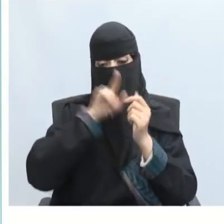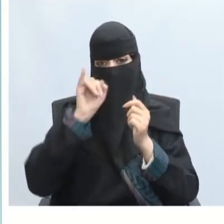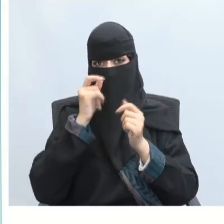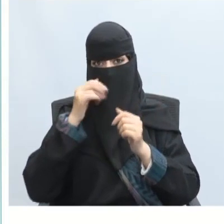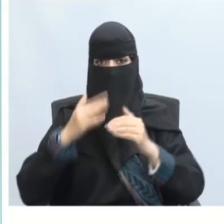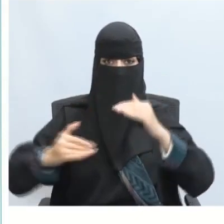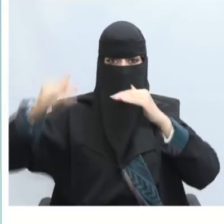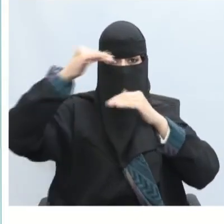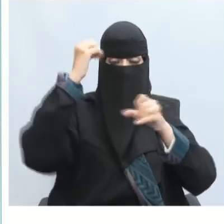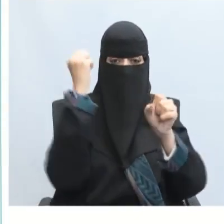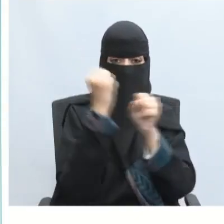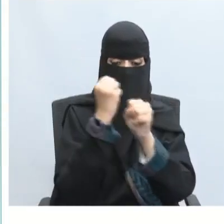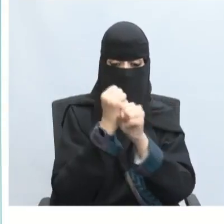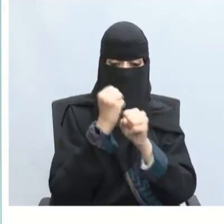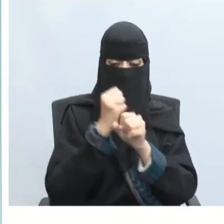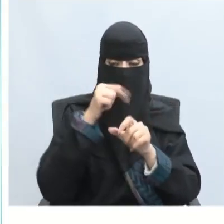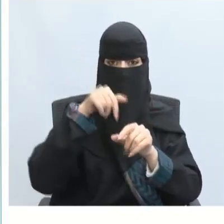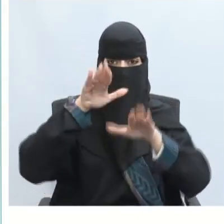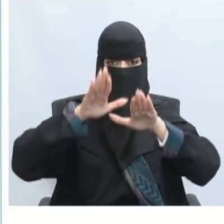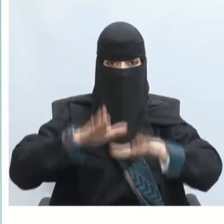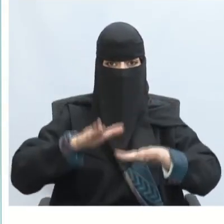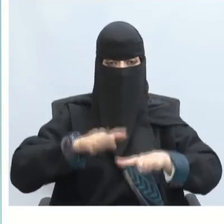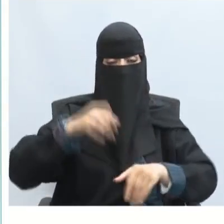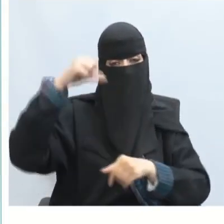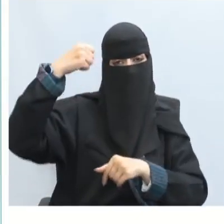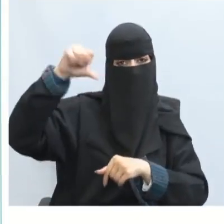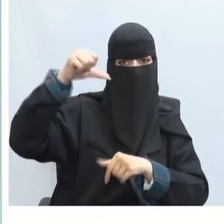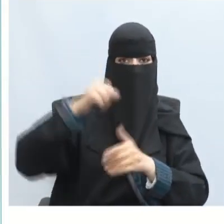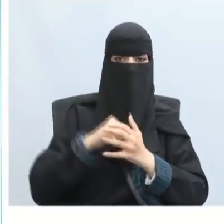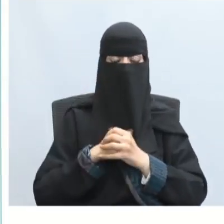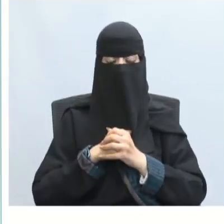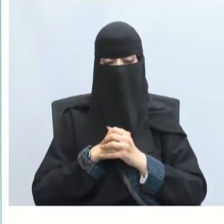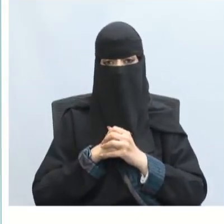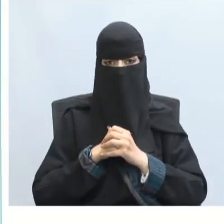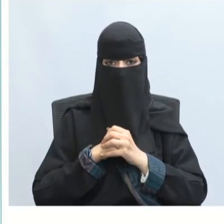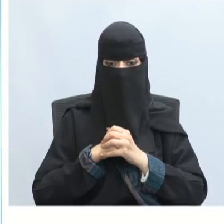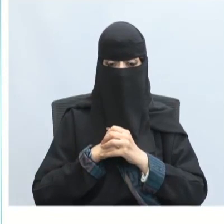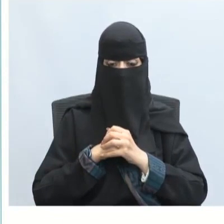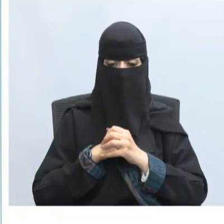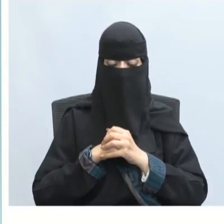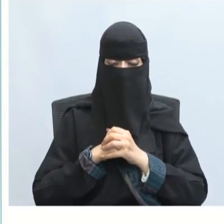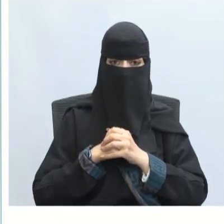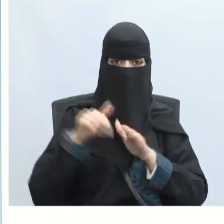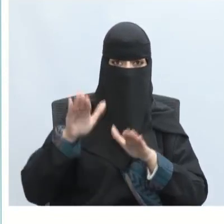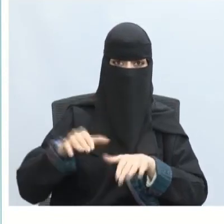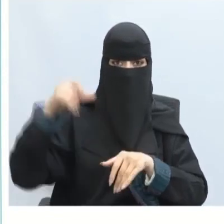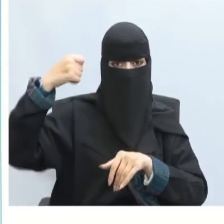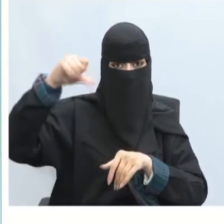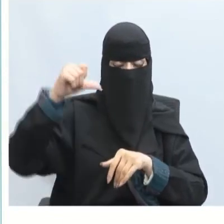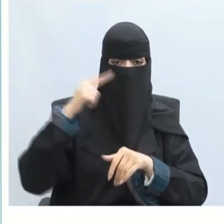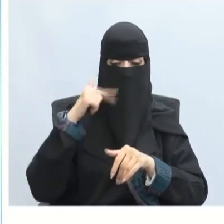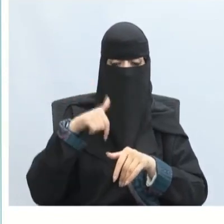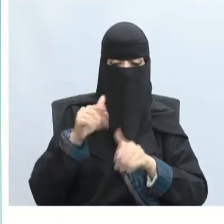لاصداره من قبل السلطه التنفيذيه وهي مجلس الوزراء